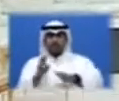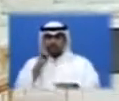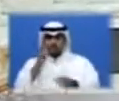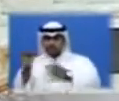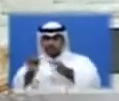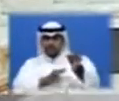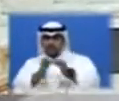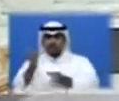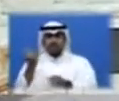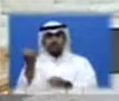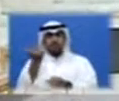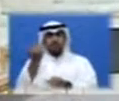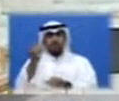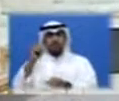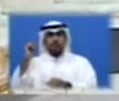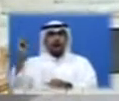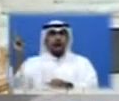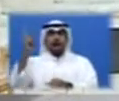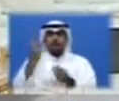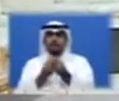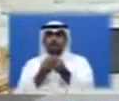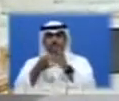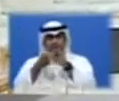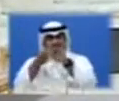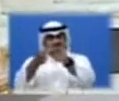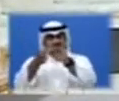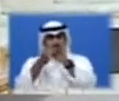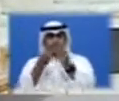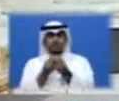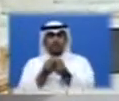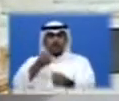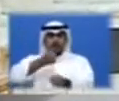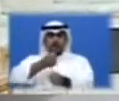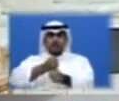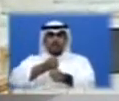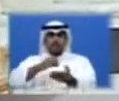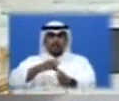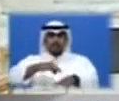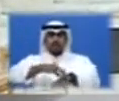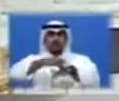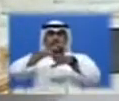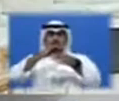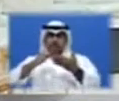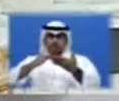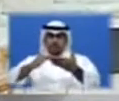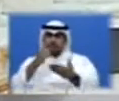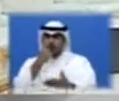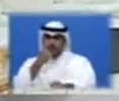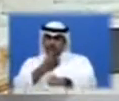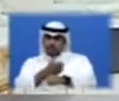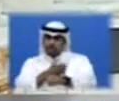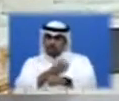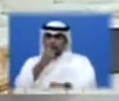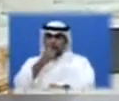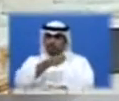الدبلوماسية الكويتية وأيضا العمل الإنساني الدؤوب الذي كان يقوم فيه